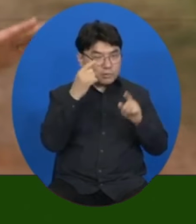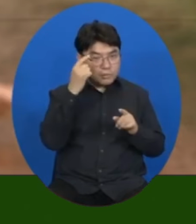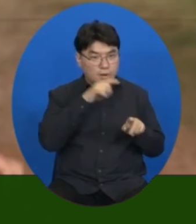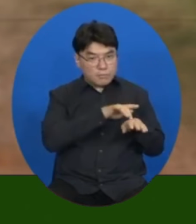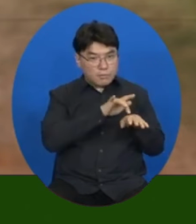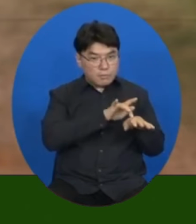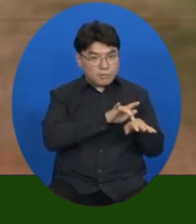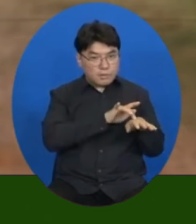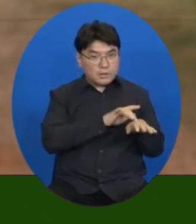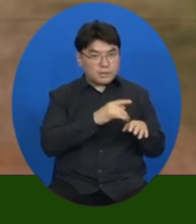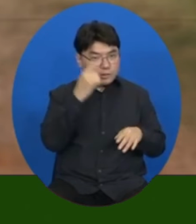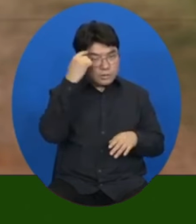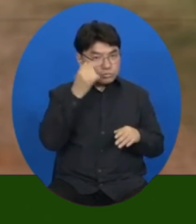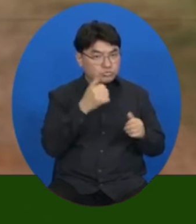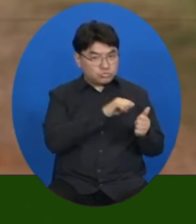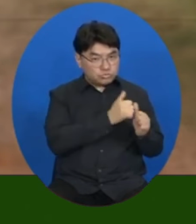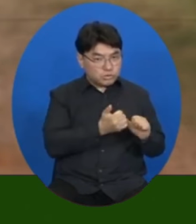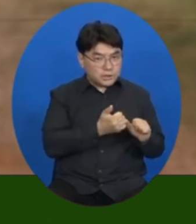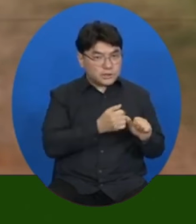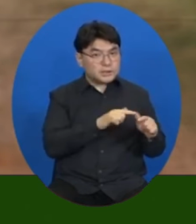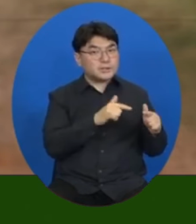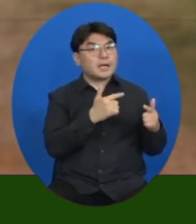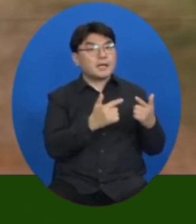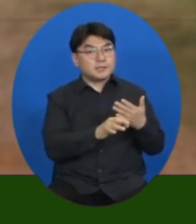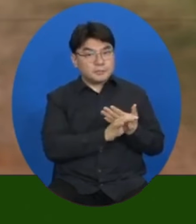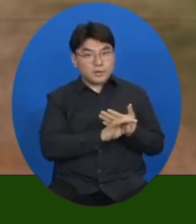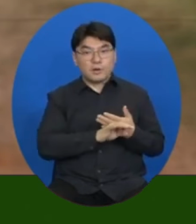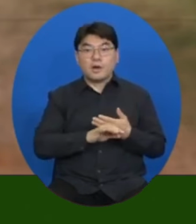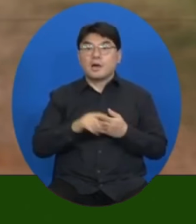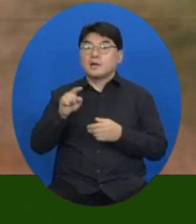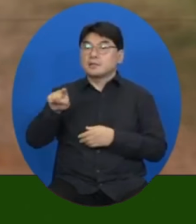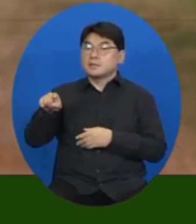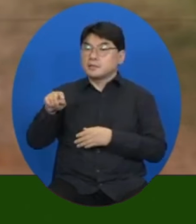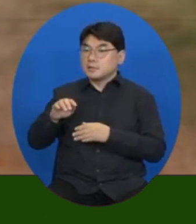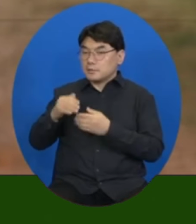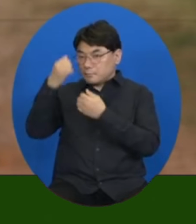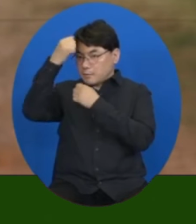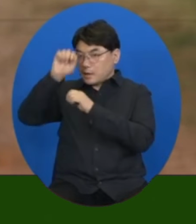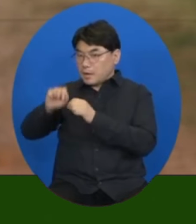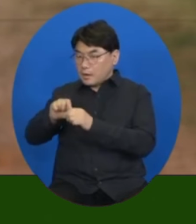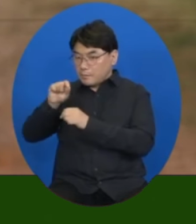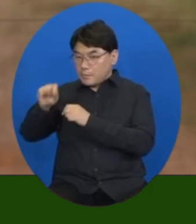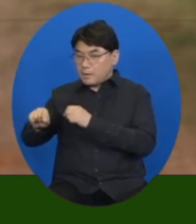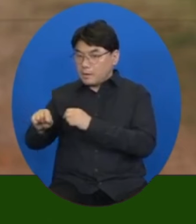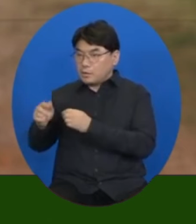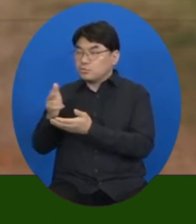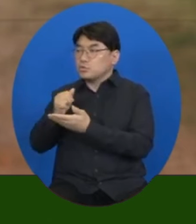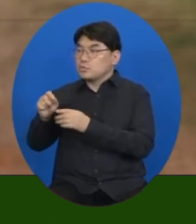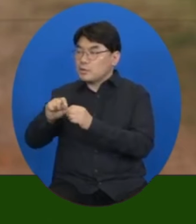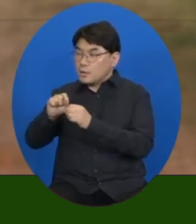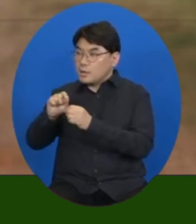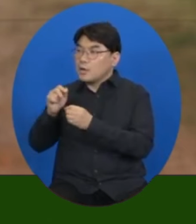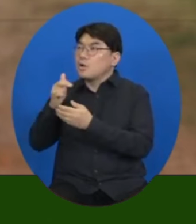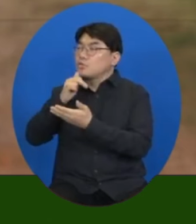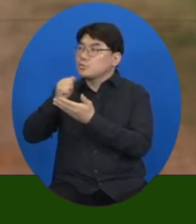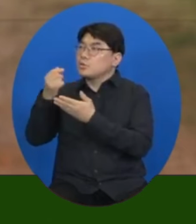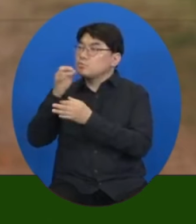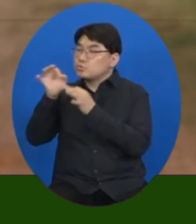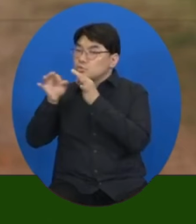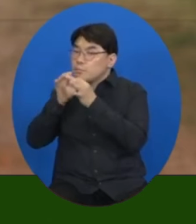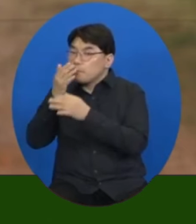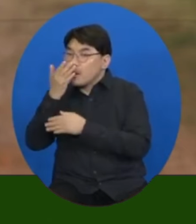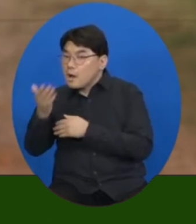아니면 그의 말 앞에 엎드려서 하나님이요 주님으로 부를 수도 있습니다 그러므로